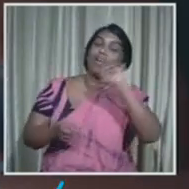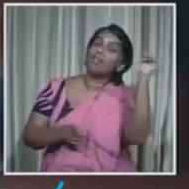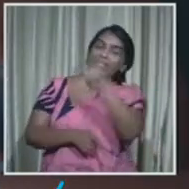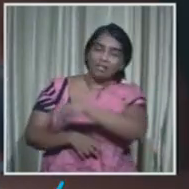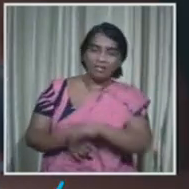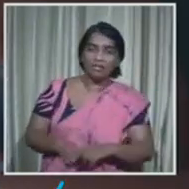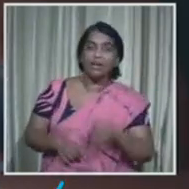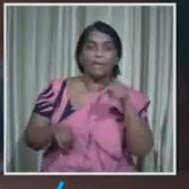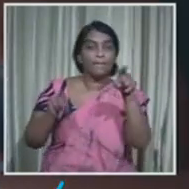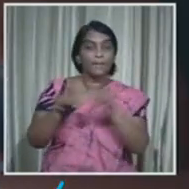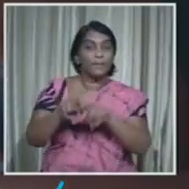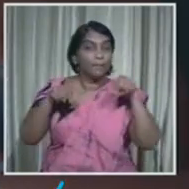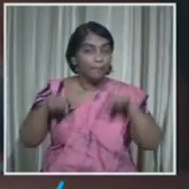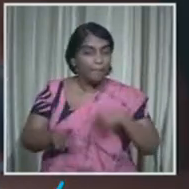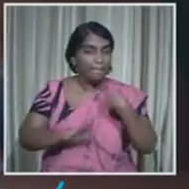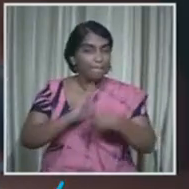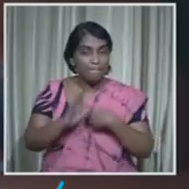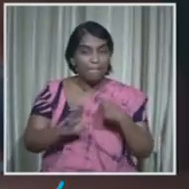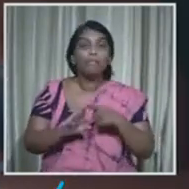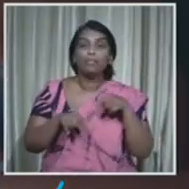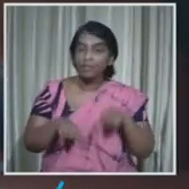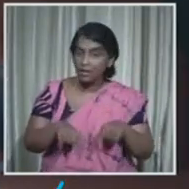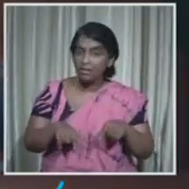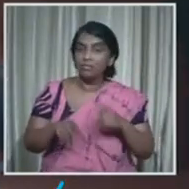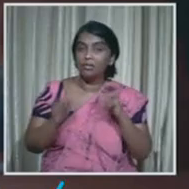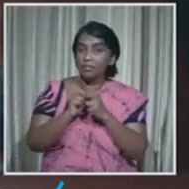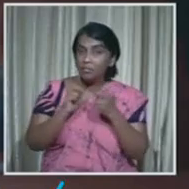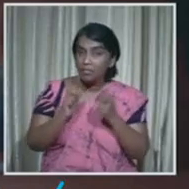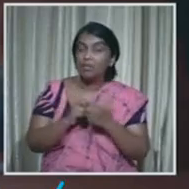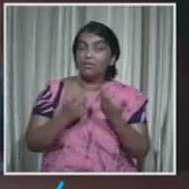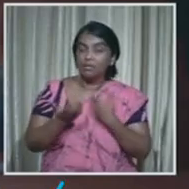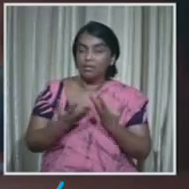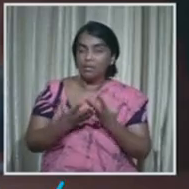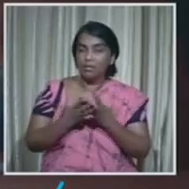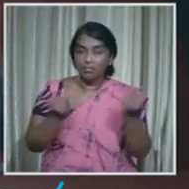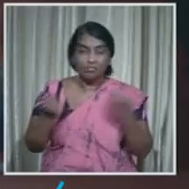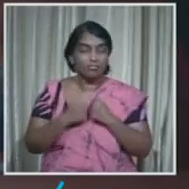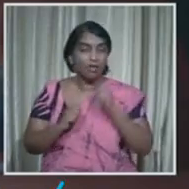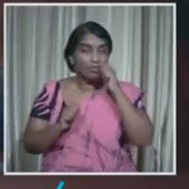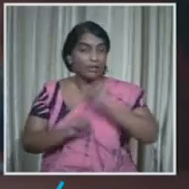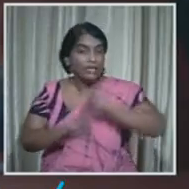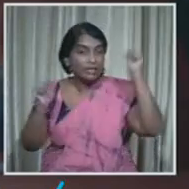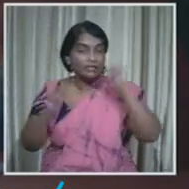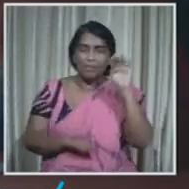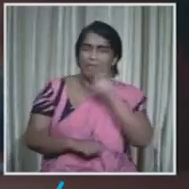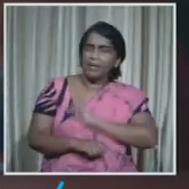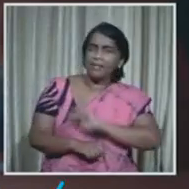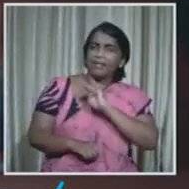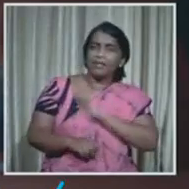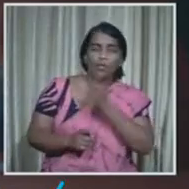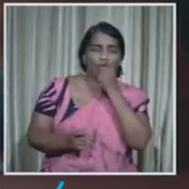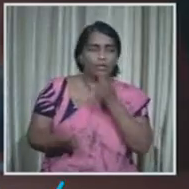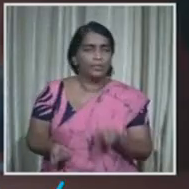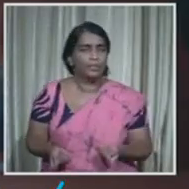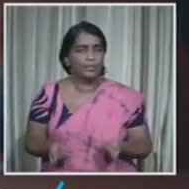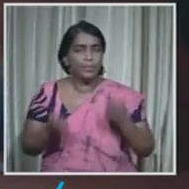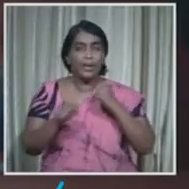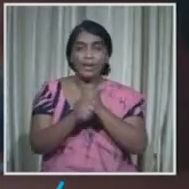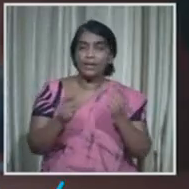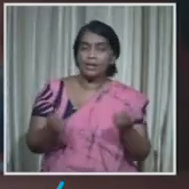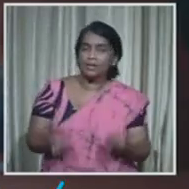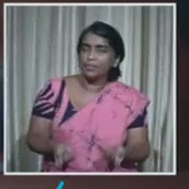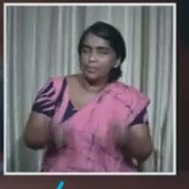ඒ නිසා අද මේ රටේ දියත් වෙලා තිබෙන නැගිටීම මේ රටේ ජනතාව විවස්සගෙන හිටියා බඩු මිලි හිල ගියා ගෑස් මිල